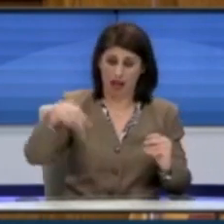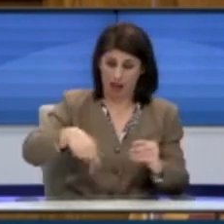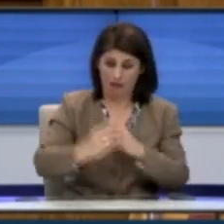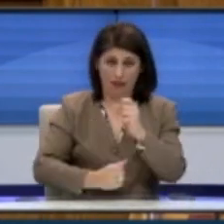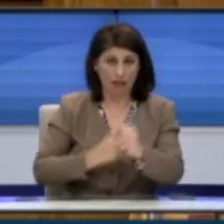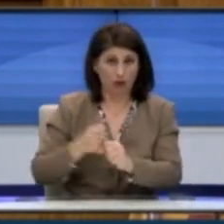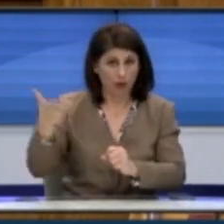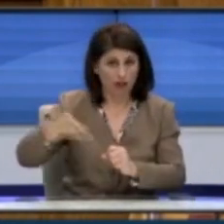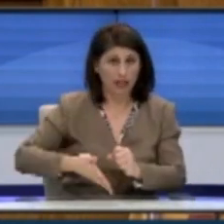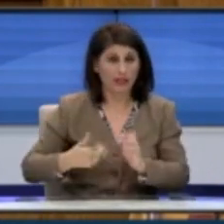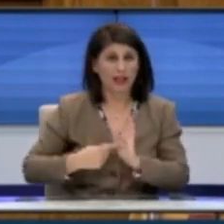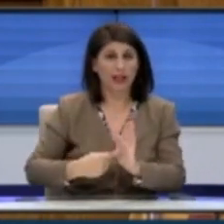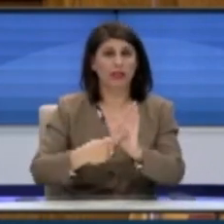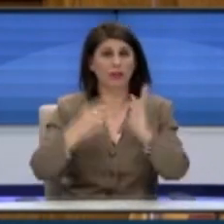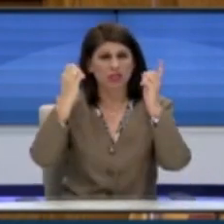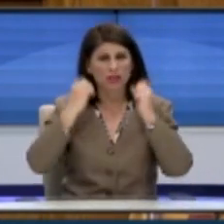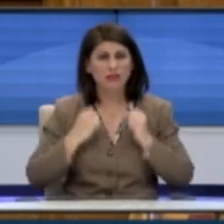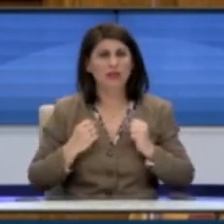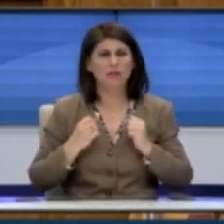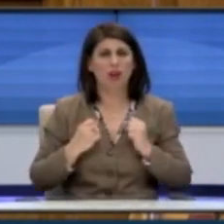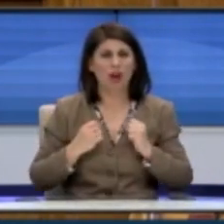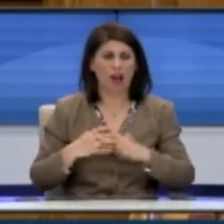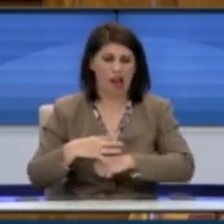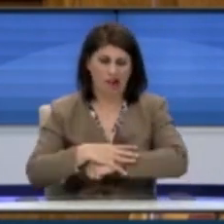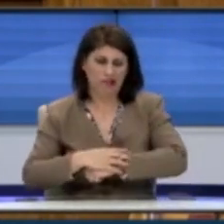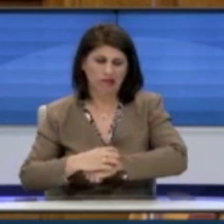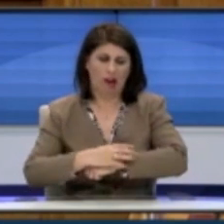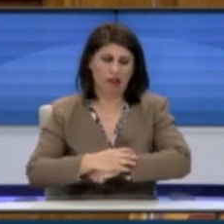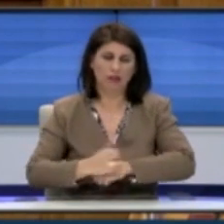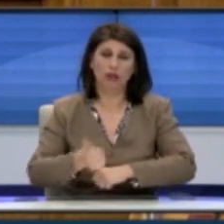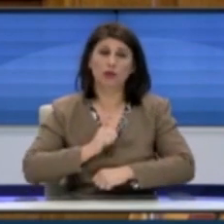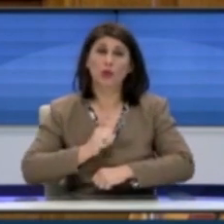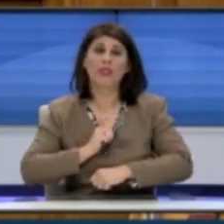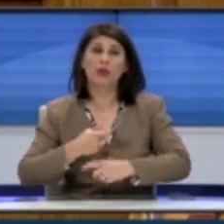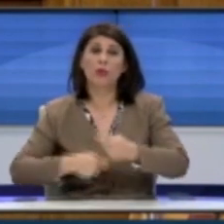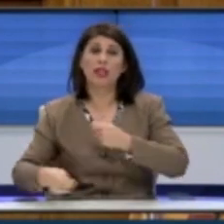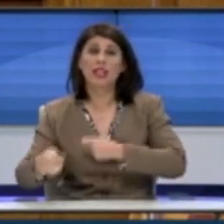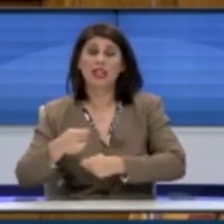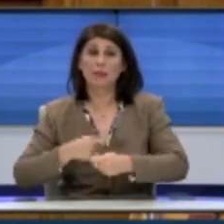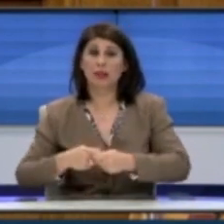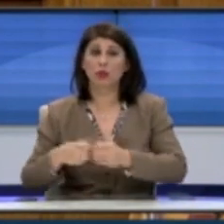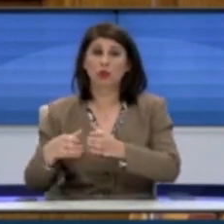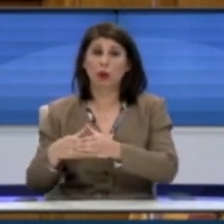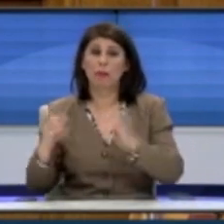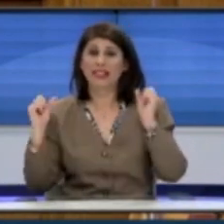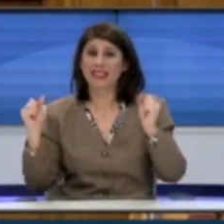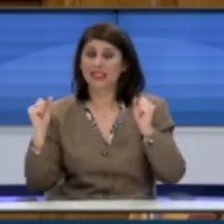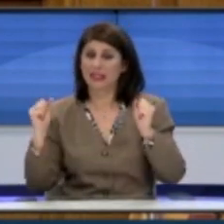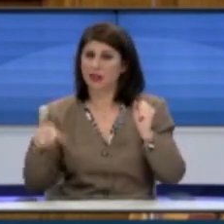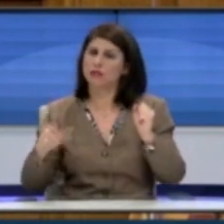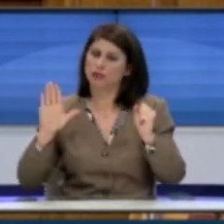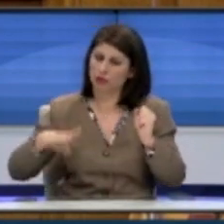χρονιά τον επιζήμιο και παρασιτικό χαρακτήρα του ιδιωτικού επιχειρηματικού τομέα της υγείας, που